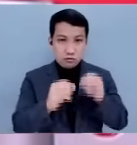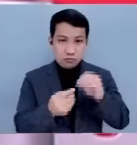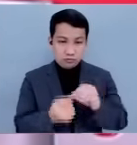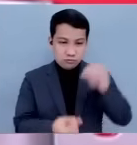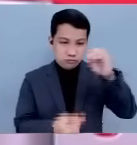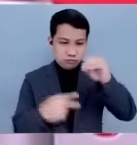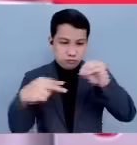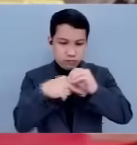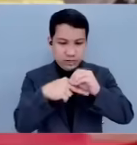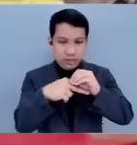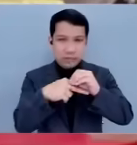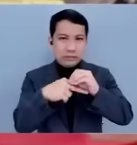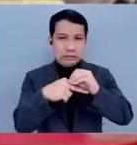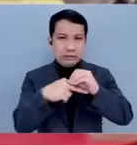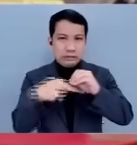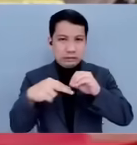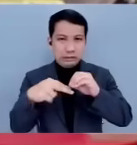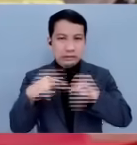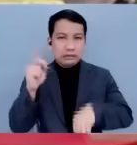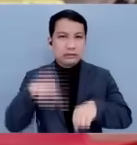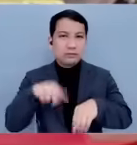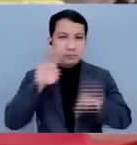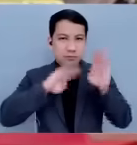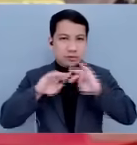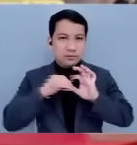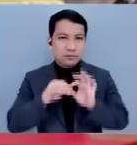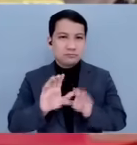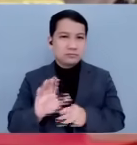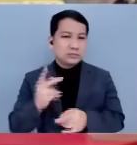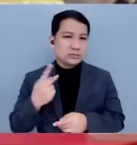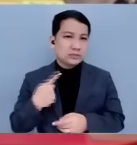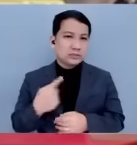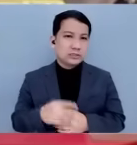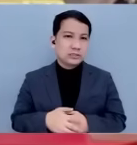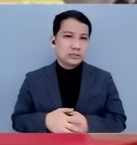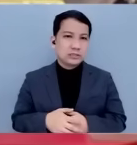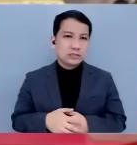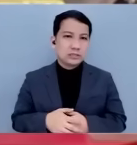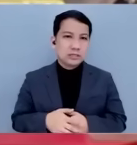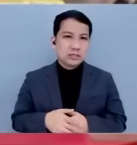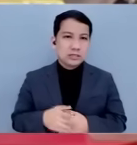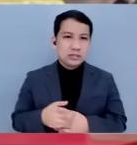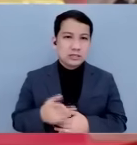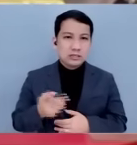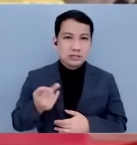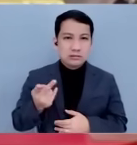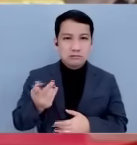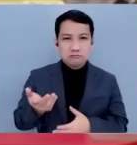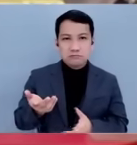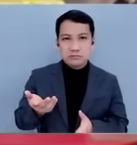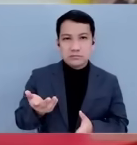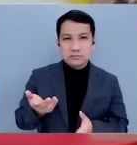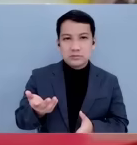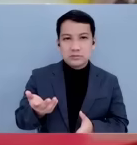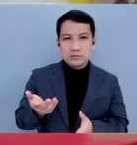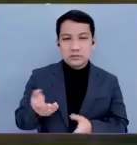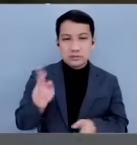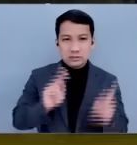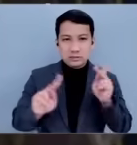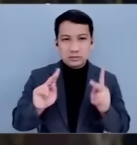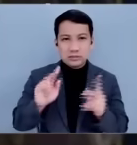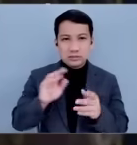This is a mechanical problem. And with that, we have to perform alternate